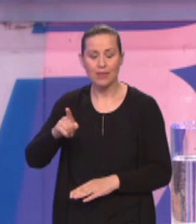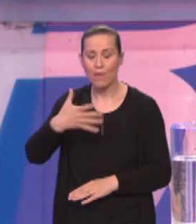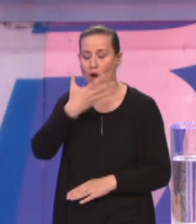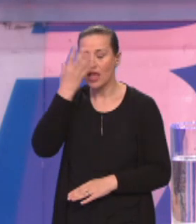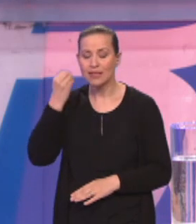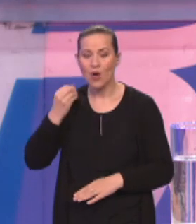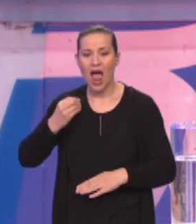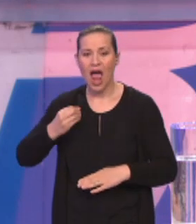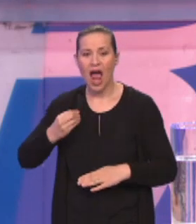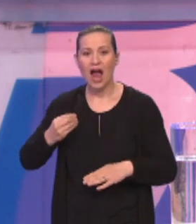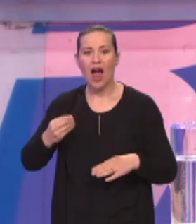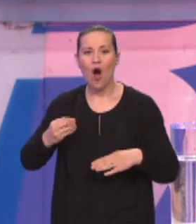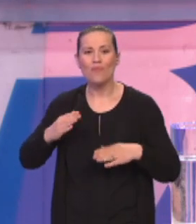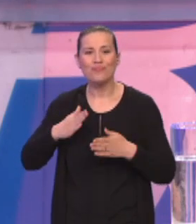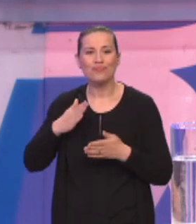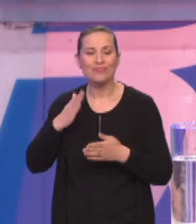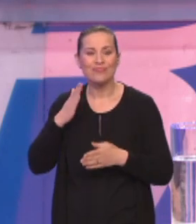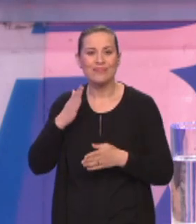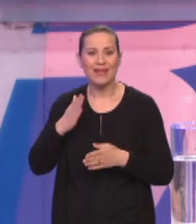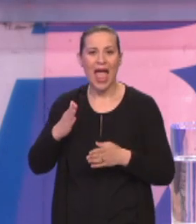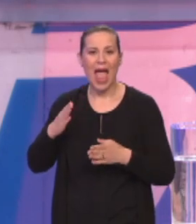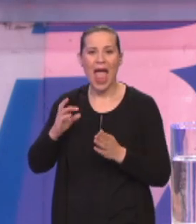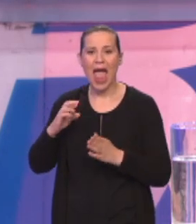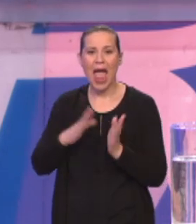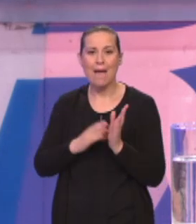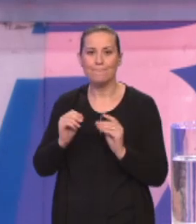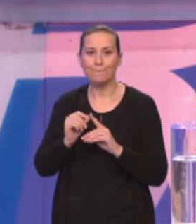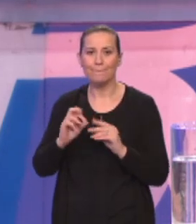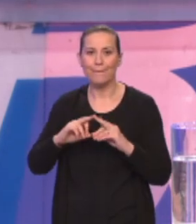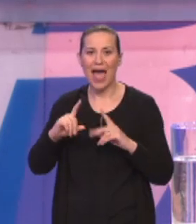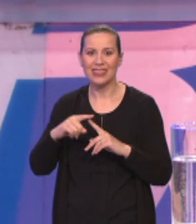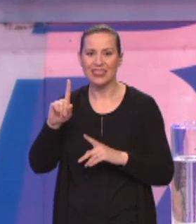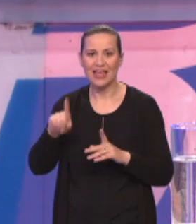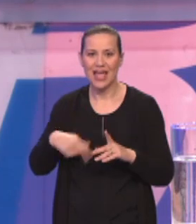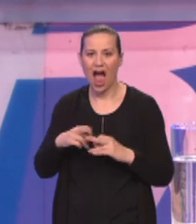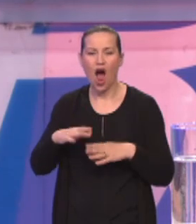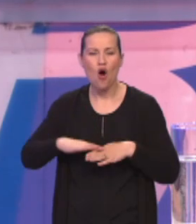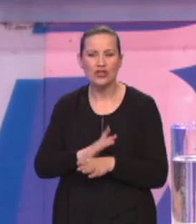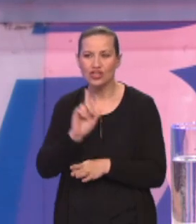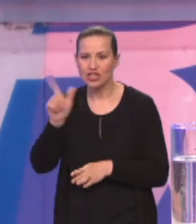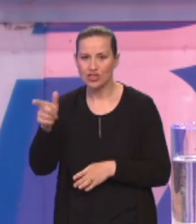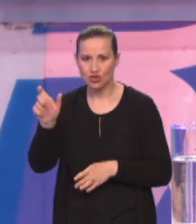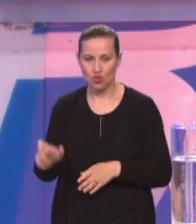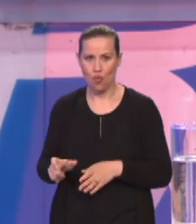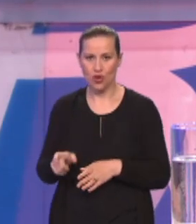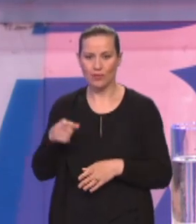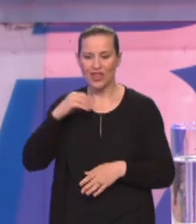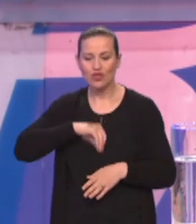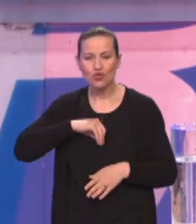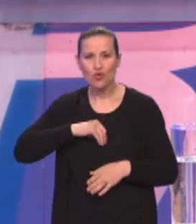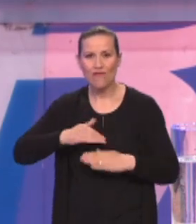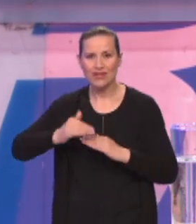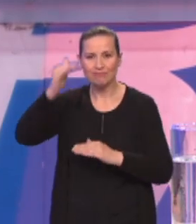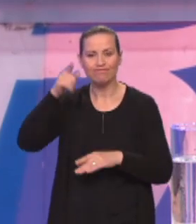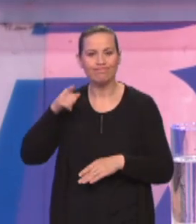empatiju. Jer bez empatije, bez osjećaja za druge, nema nikakvog rasta. Duhovni rast je onaj najvažniji. Zato i